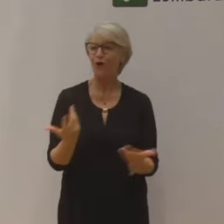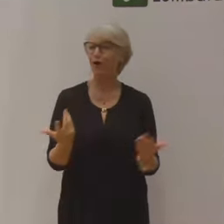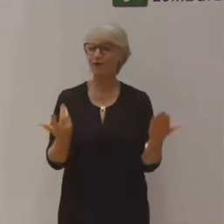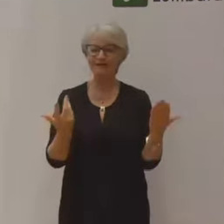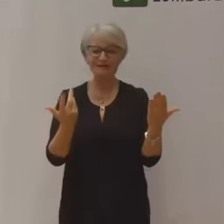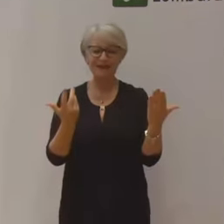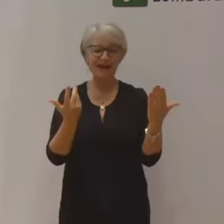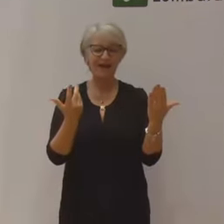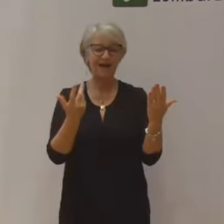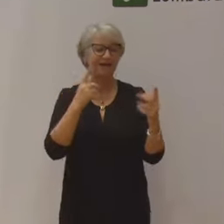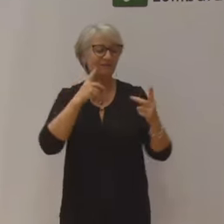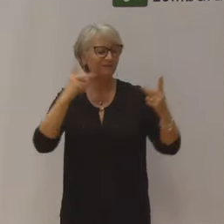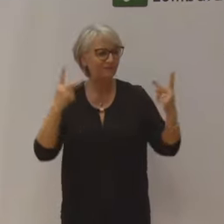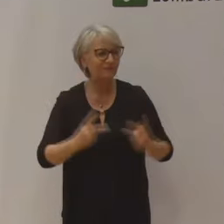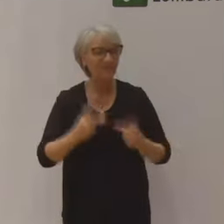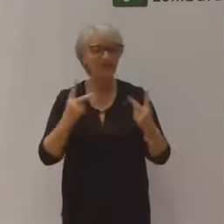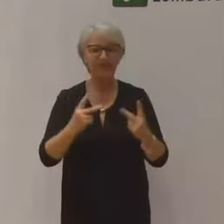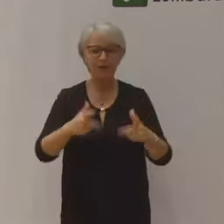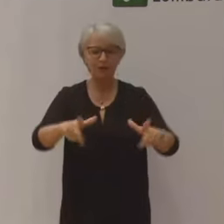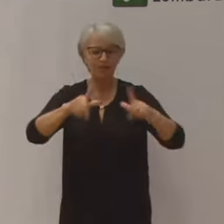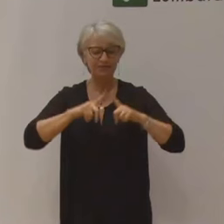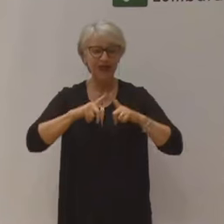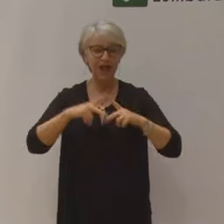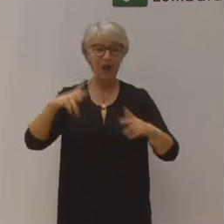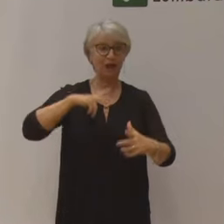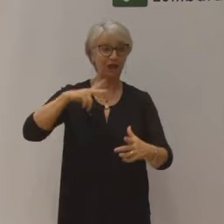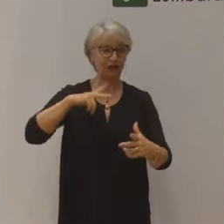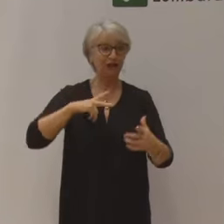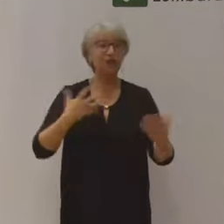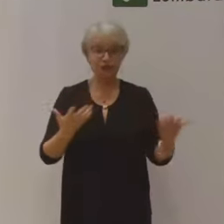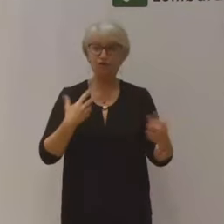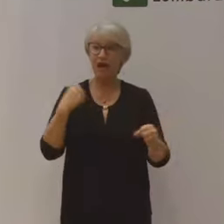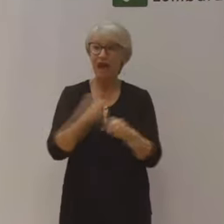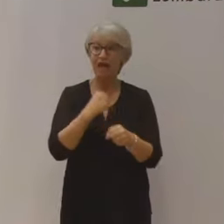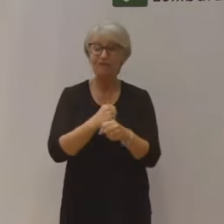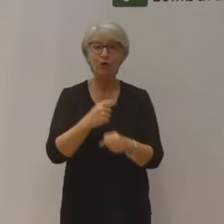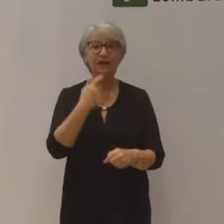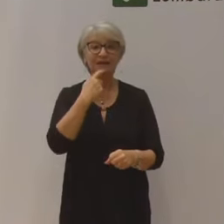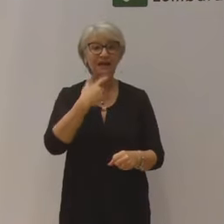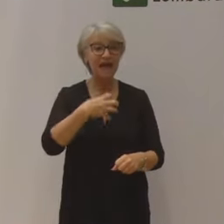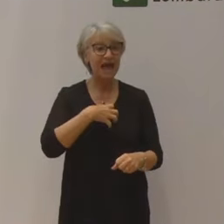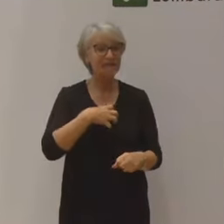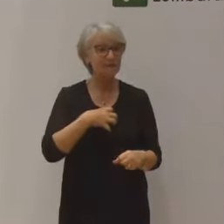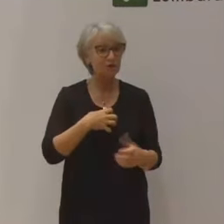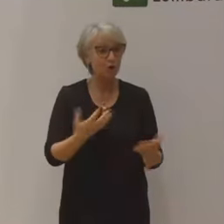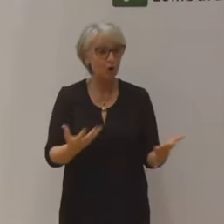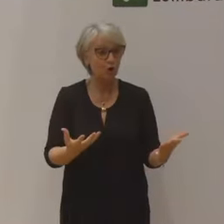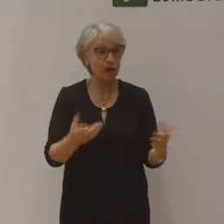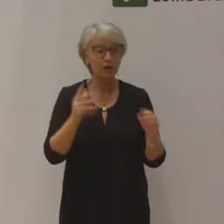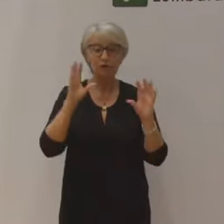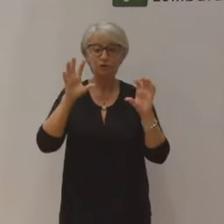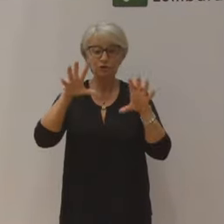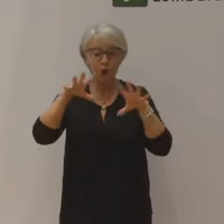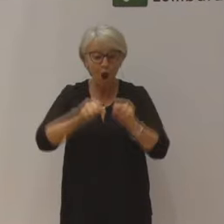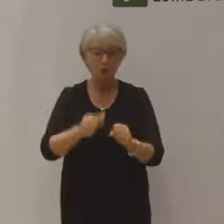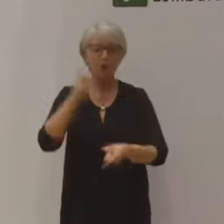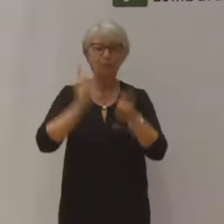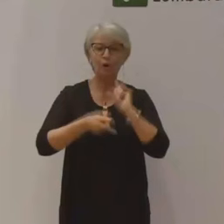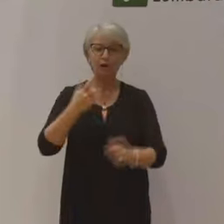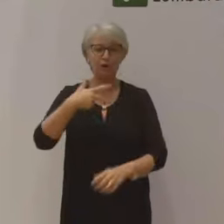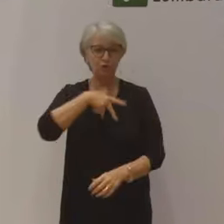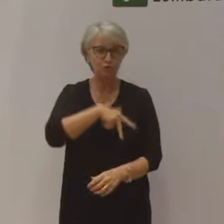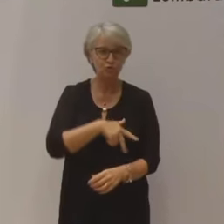quello che davvero anche arricchisce il lavoro che il nostro assessorato, che si occupa appunto di politiche